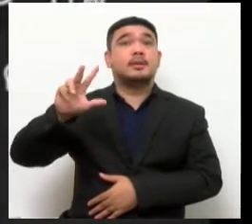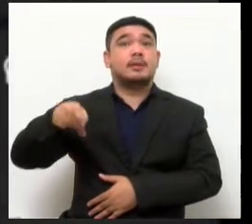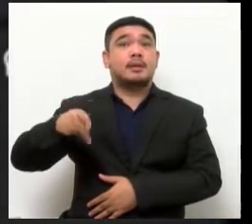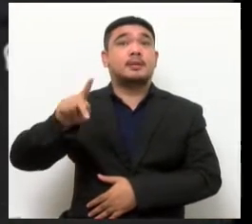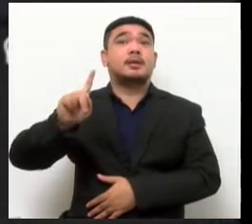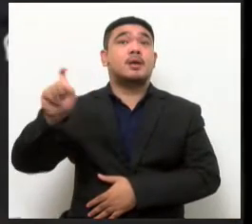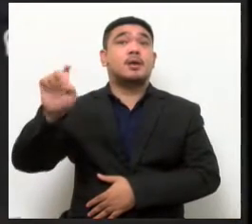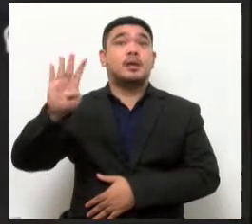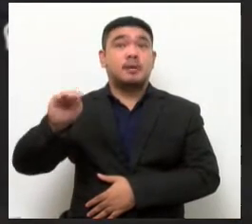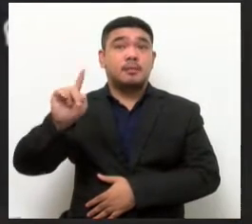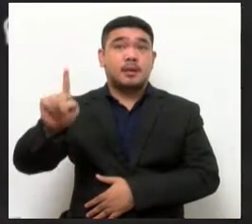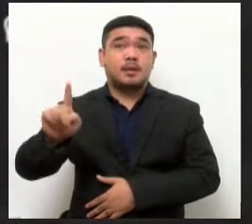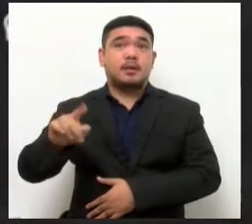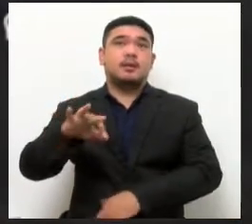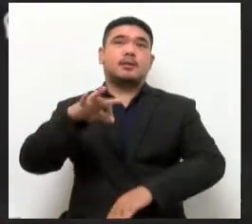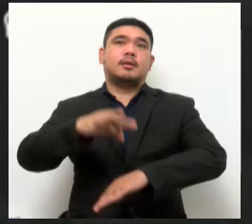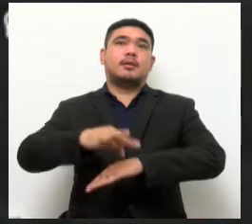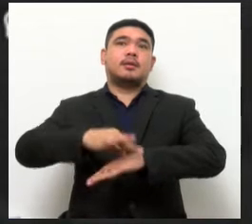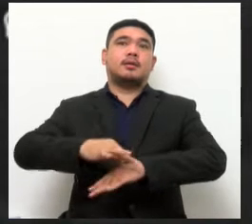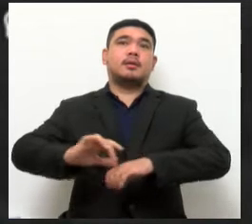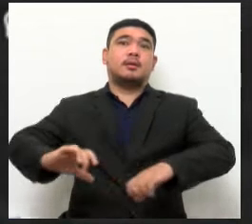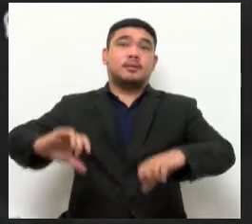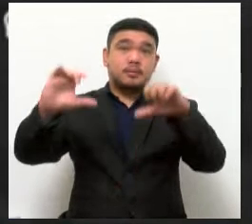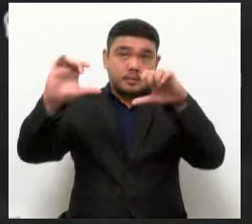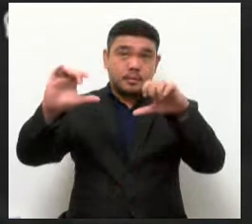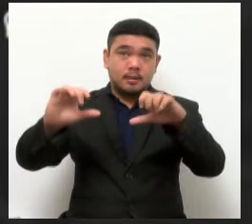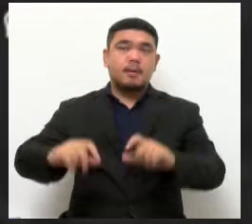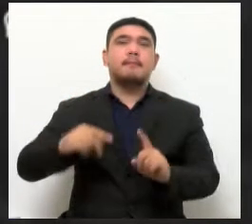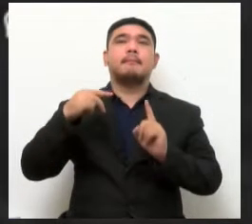31,141 คนข้าราชการครูและบุคลากรทางการศึกษา